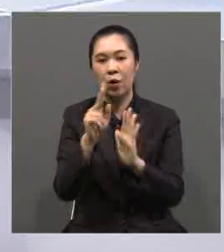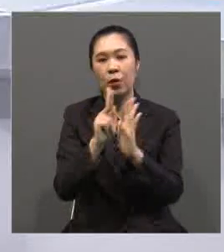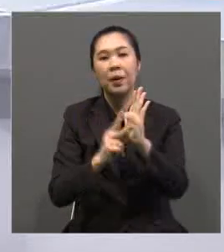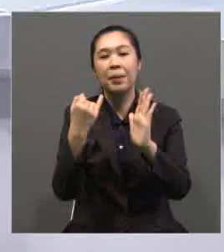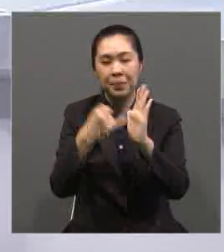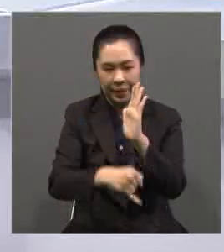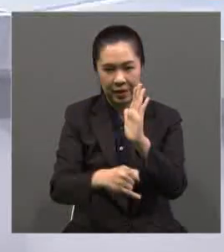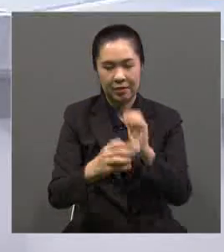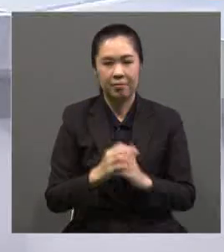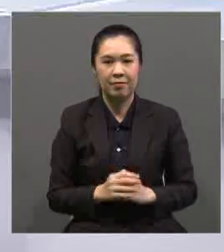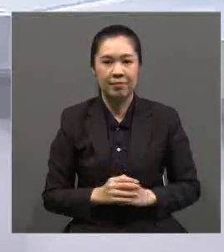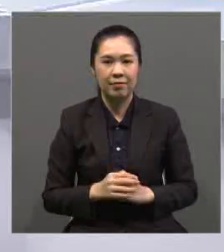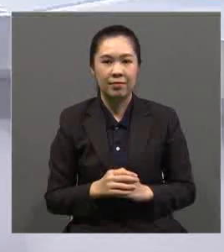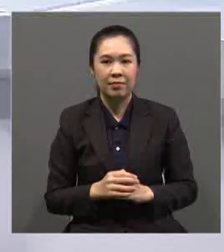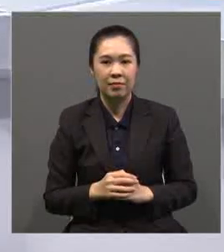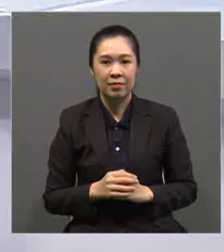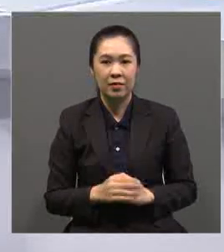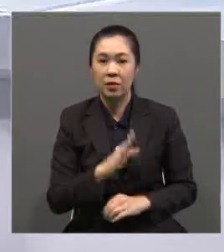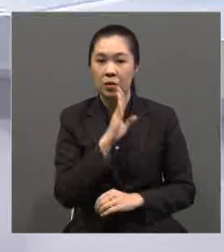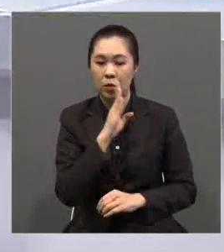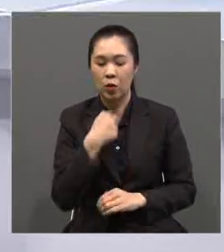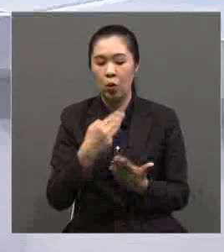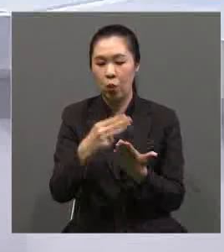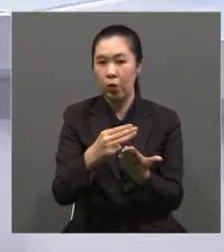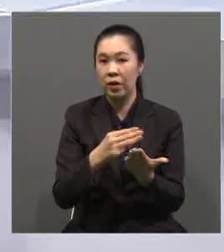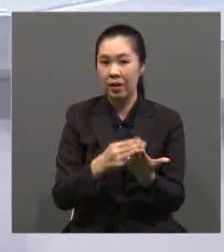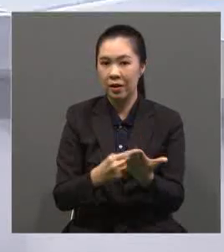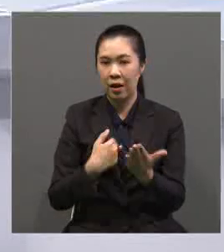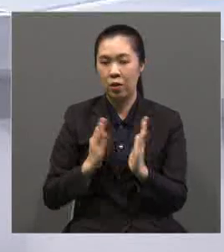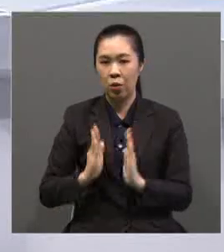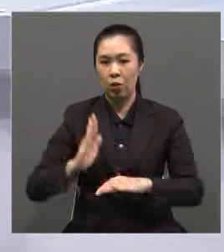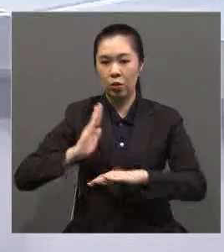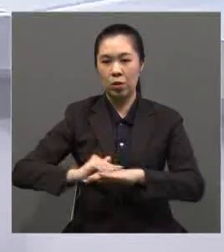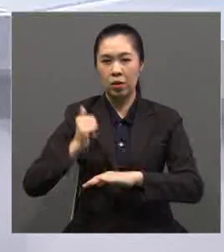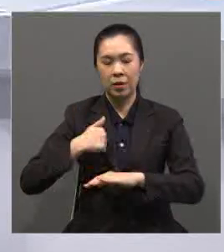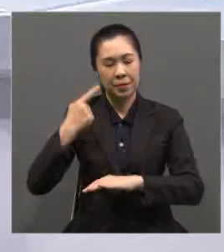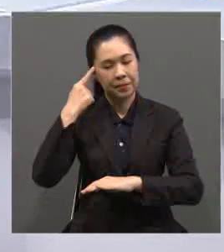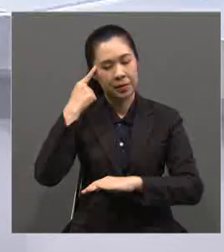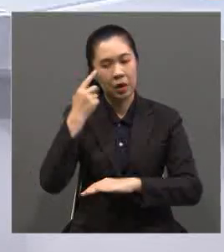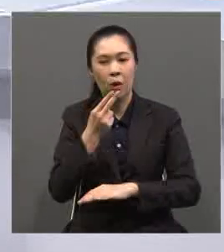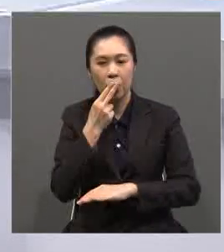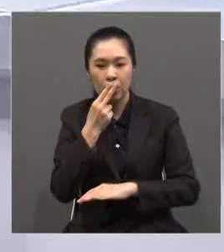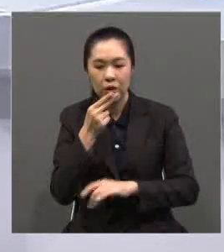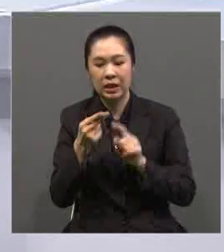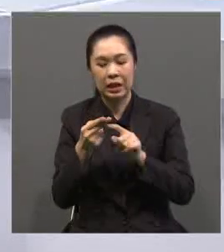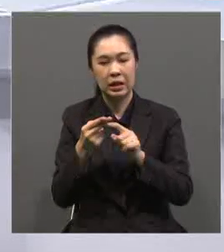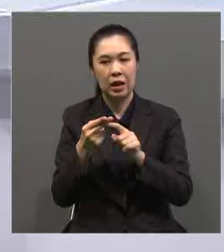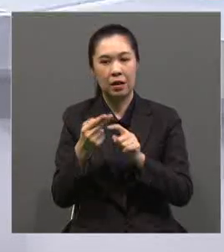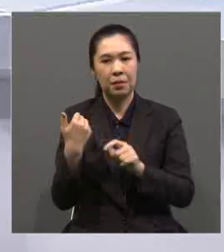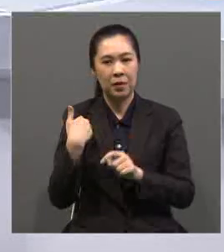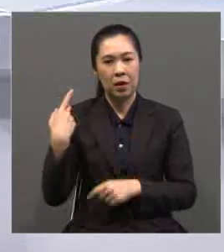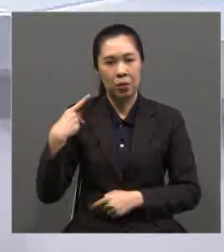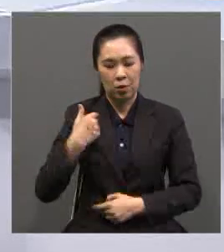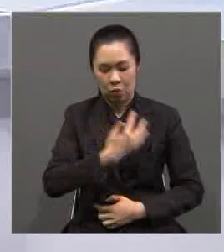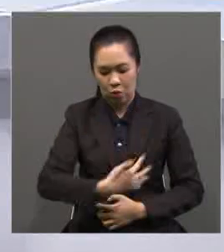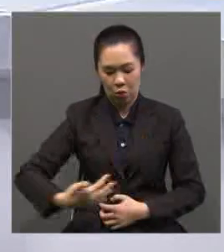ครับก็เลยมีว่าเอ๊ะในเมื่อตอนนี้รับวิชาการบอกมาแล้วว่าบุหรี่ไฟฟ้านี่มันอาจจะมีทั้งโทษนะครับแล้วก็เรื่อง